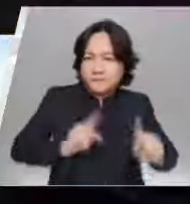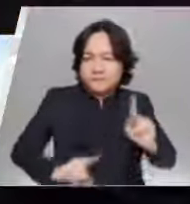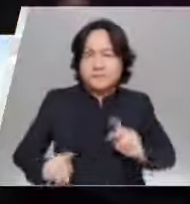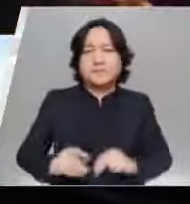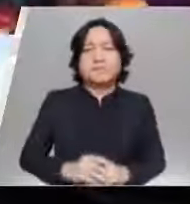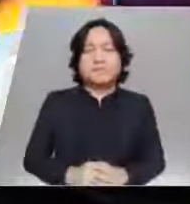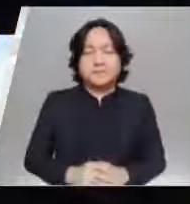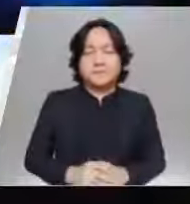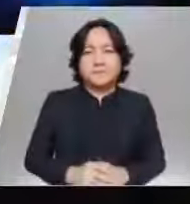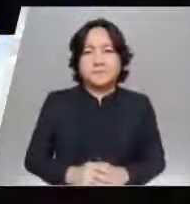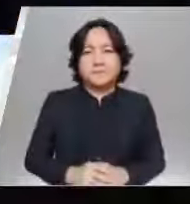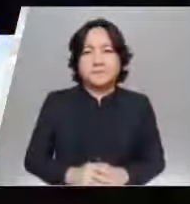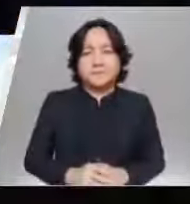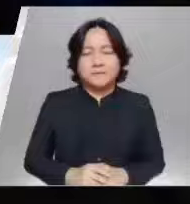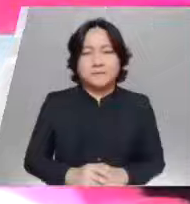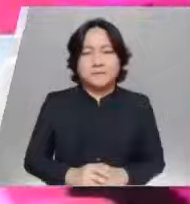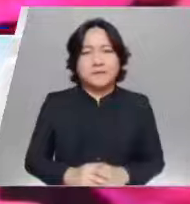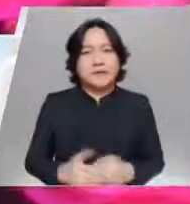fairy at paru-paru.